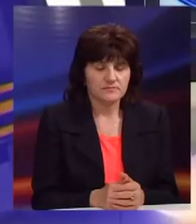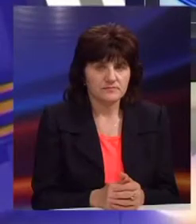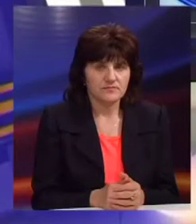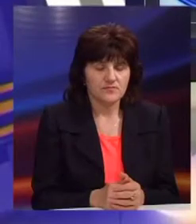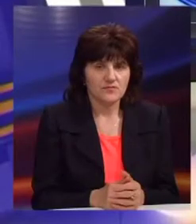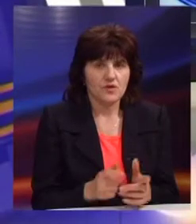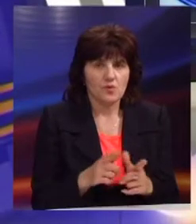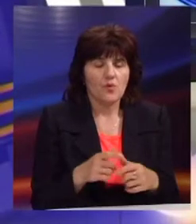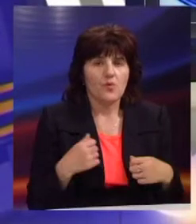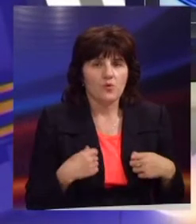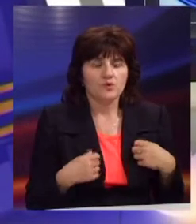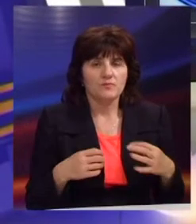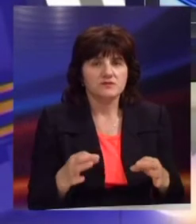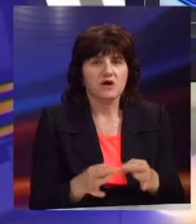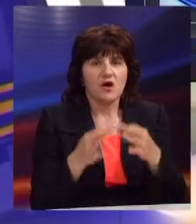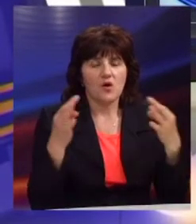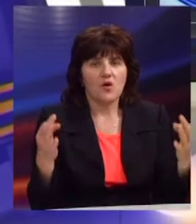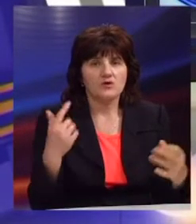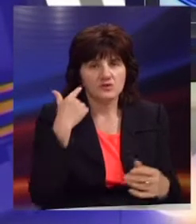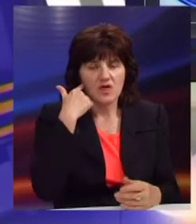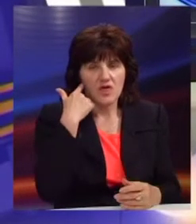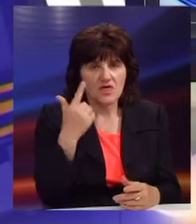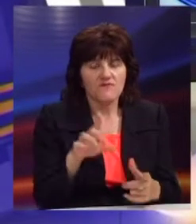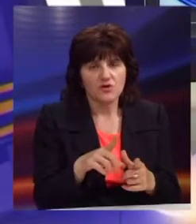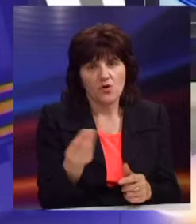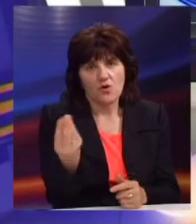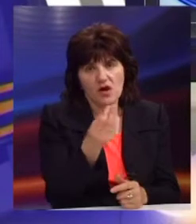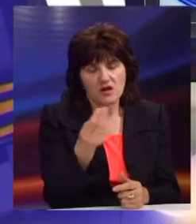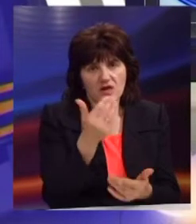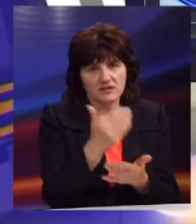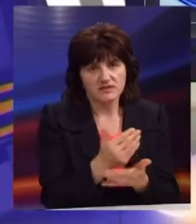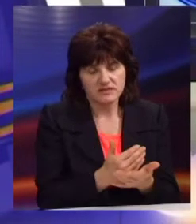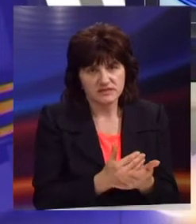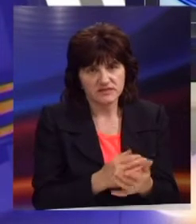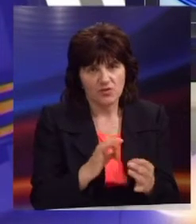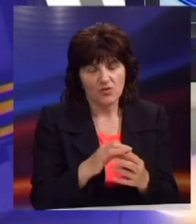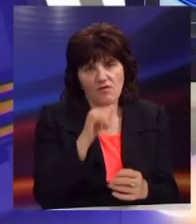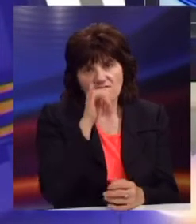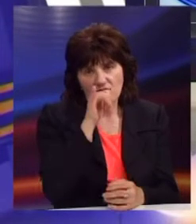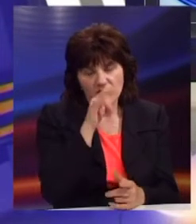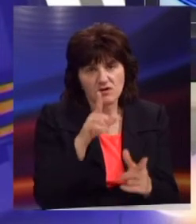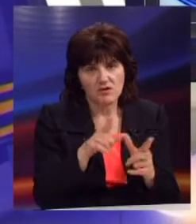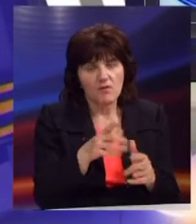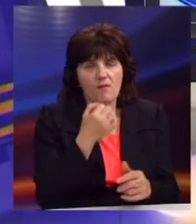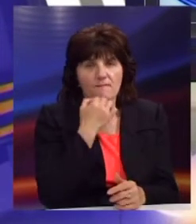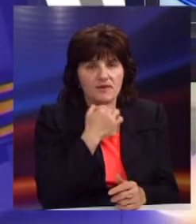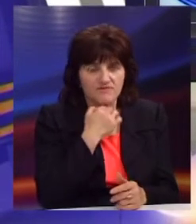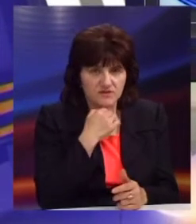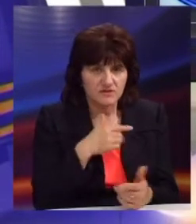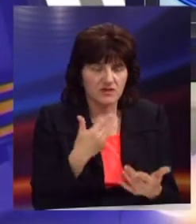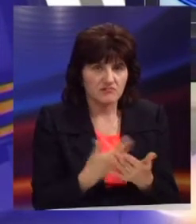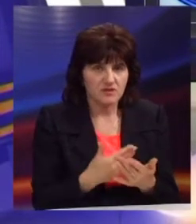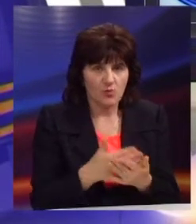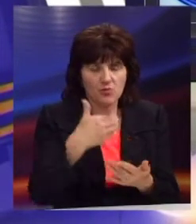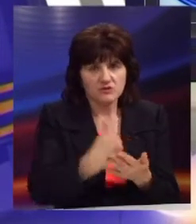U Subotici je održana javna rasprava o nacrtu zakona o udruženjima korisnika voda u poljoprivredi. Kako je rečeno, pomenuti zakon treba da